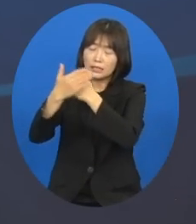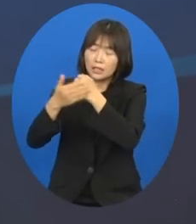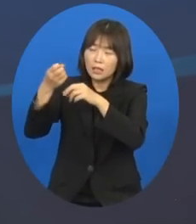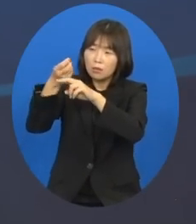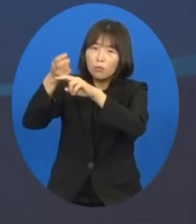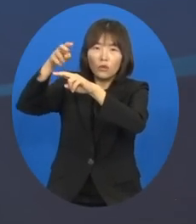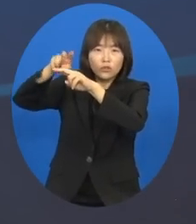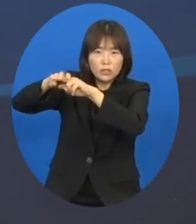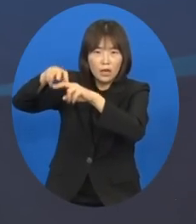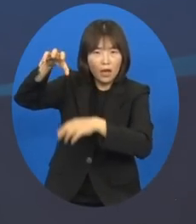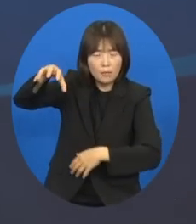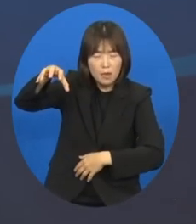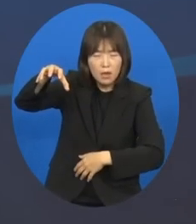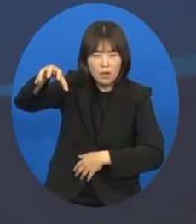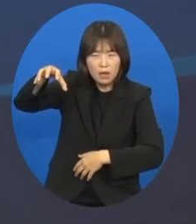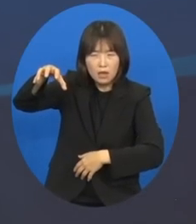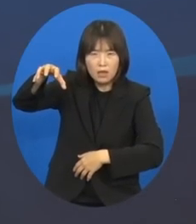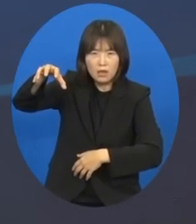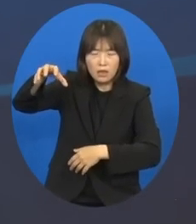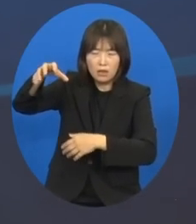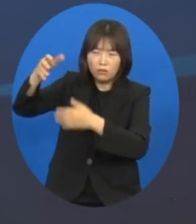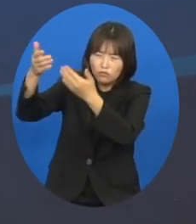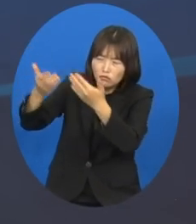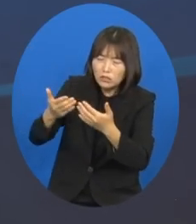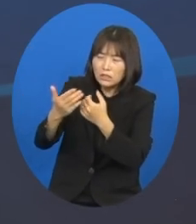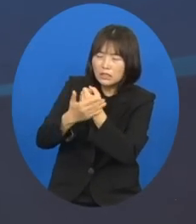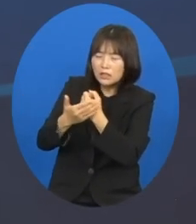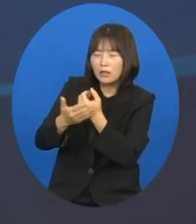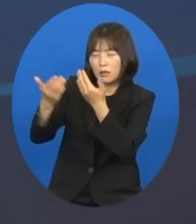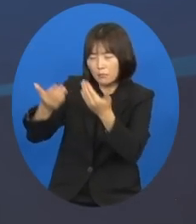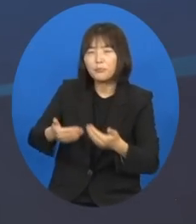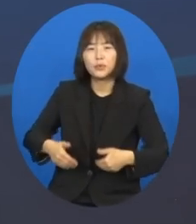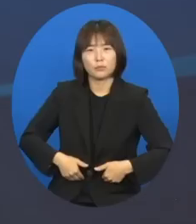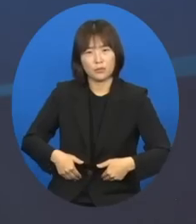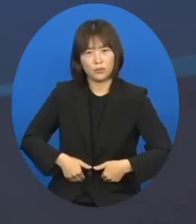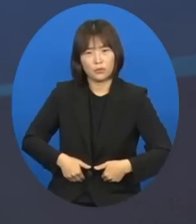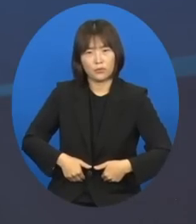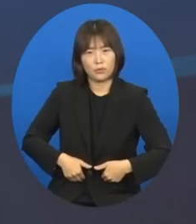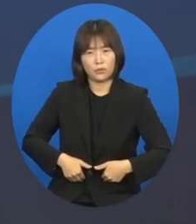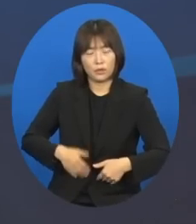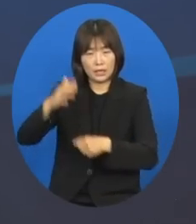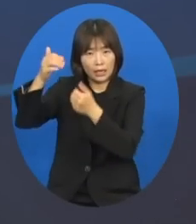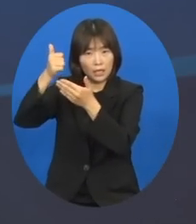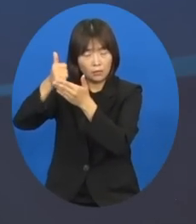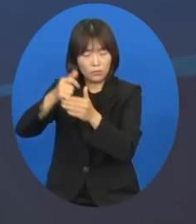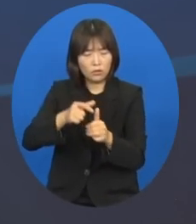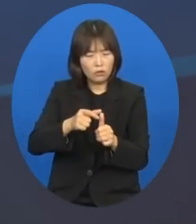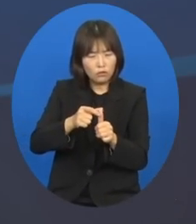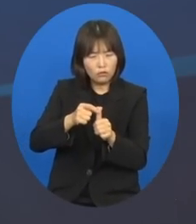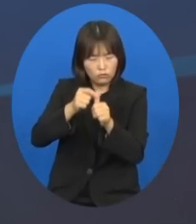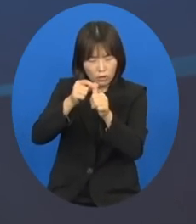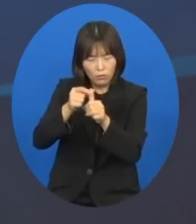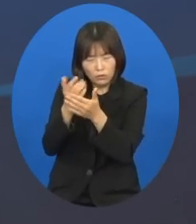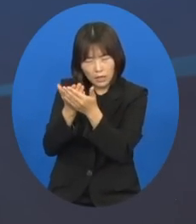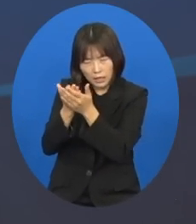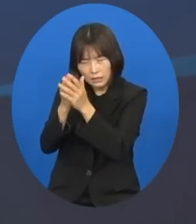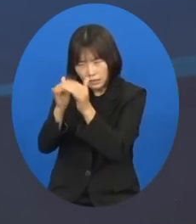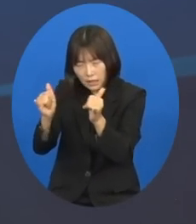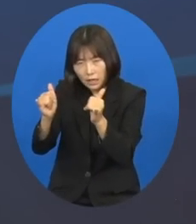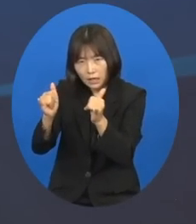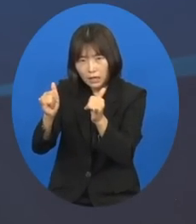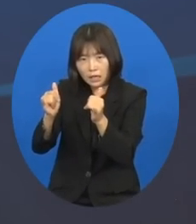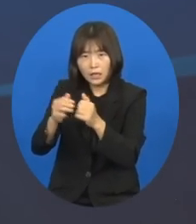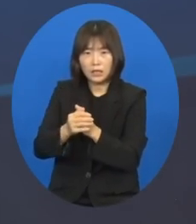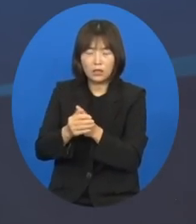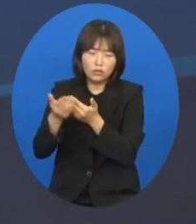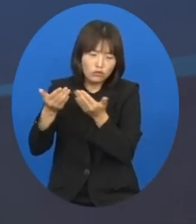하나님의 은혜를 구하여 받아야 한다는 거지요 하나님은 구하는 자에게 주시려고 은혜